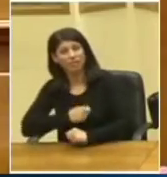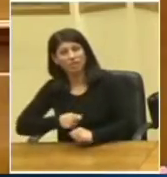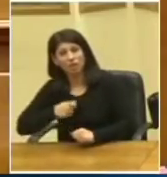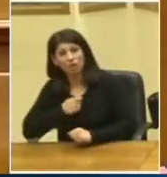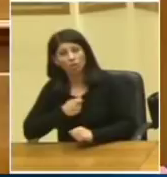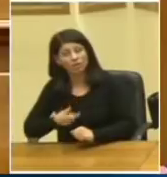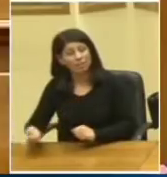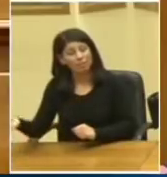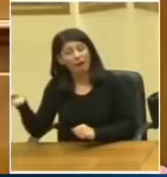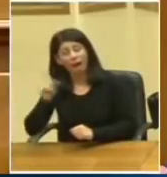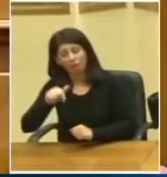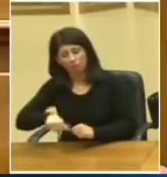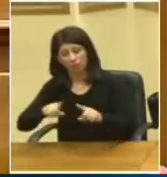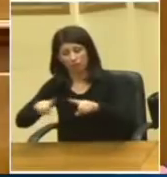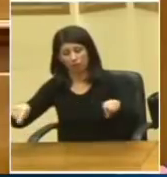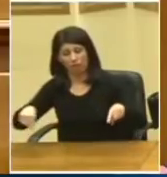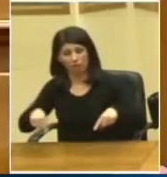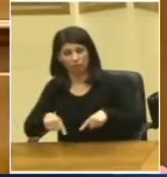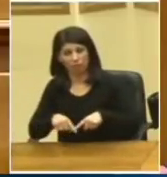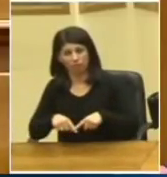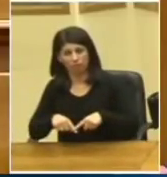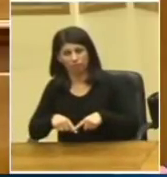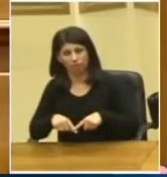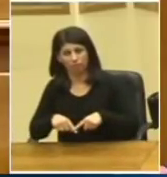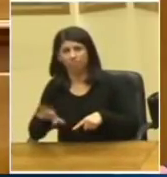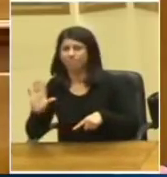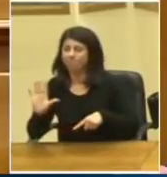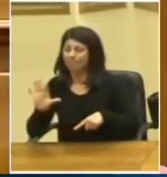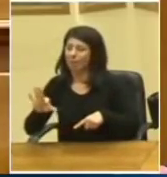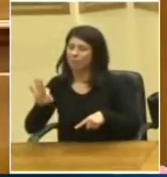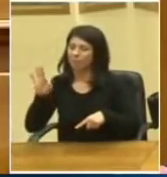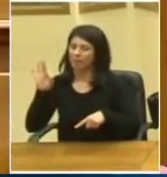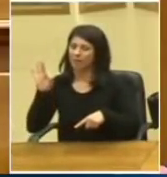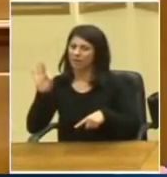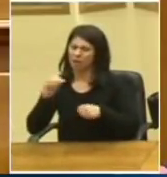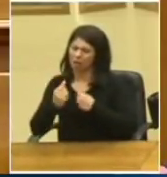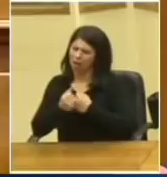αυτήν εδώ την αίθουσα, οι οποίοι επέλεξαν ανεξαρτήτως